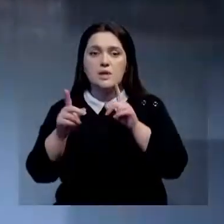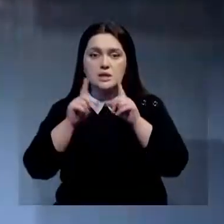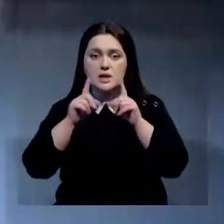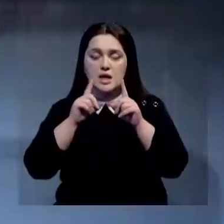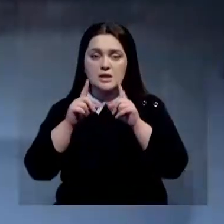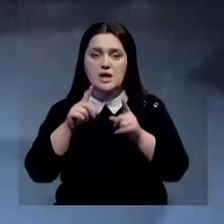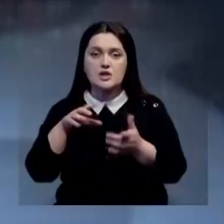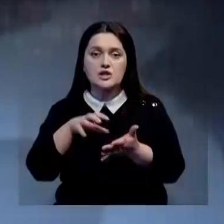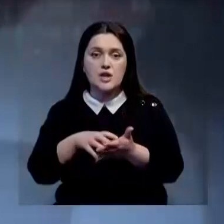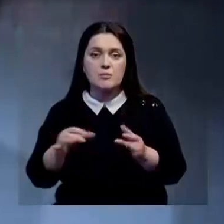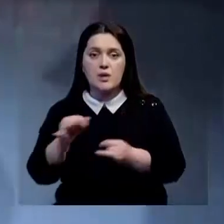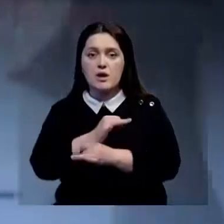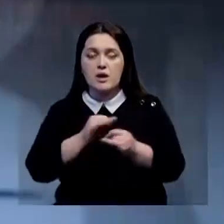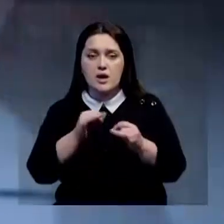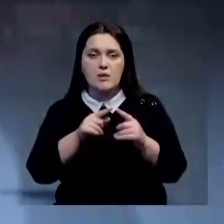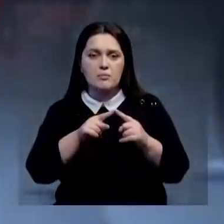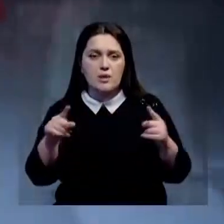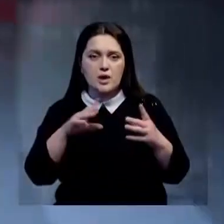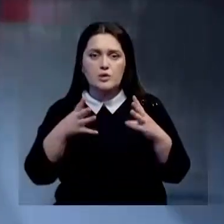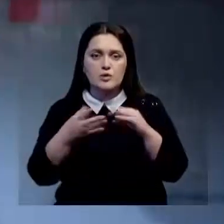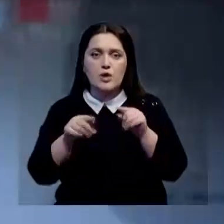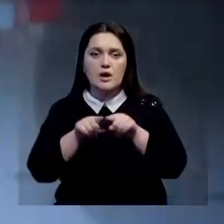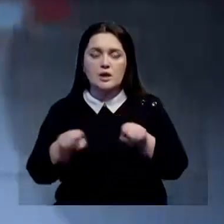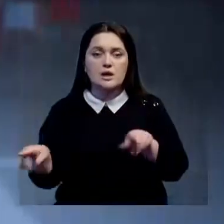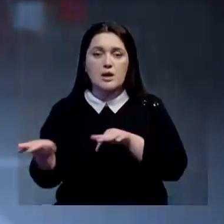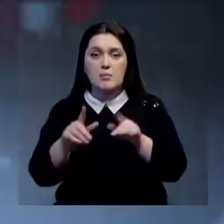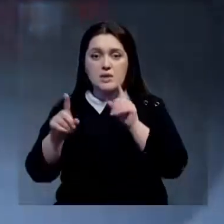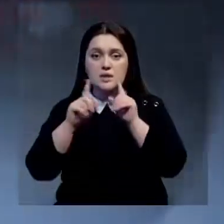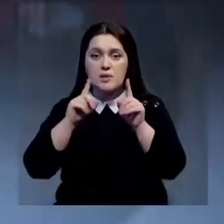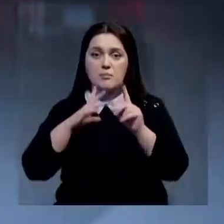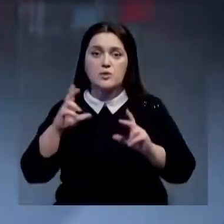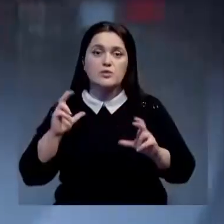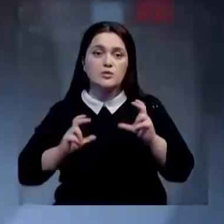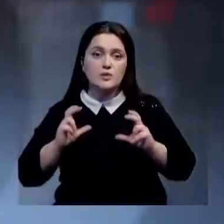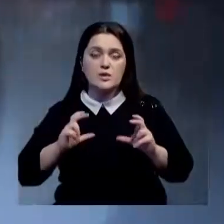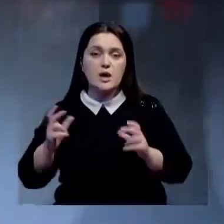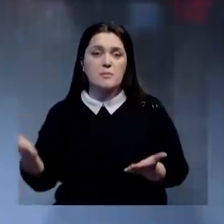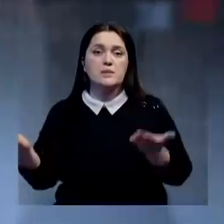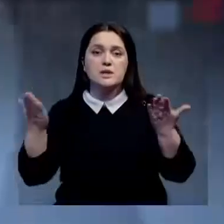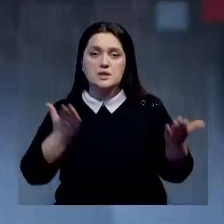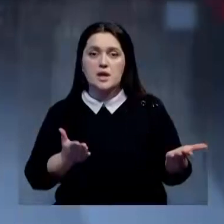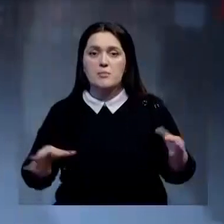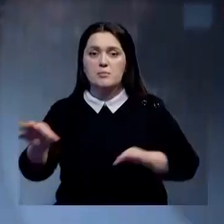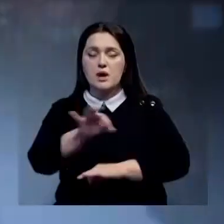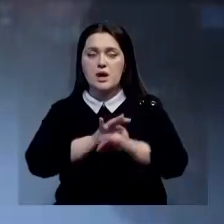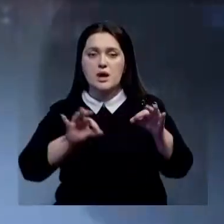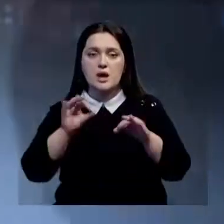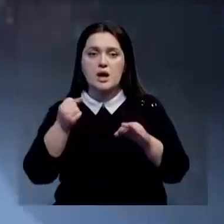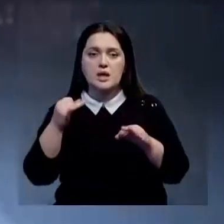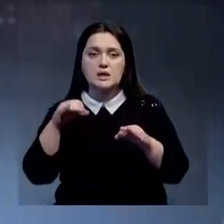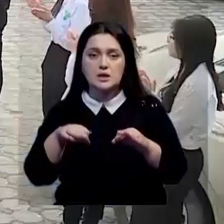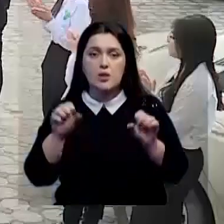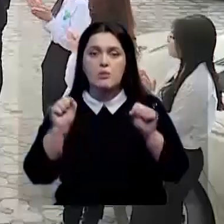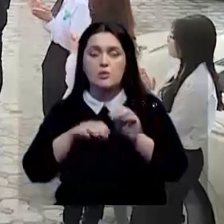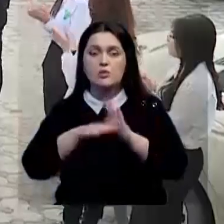штабе, где обсудили промежуточные итоги агиткампании. На собрании присутствовали и студенты. Они представили свои проекты в сфере